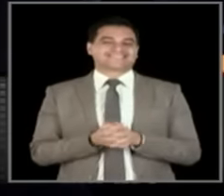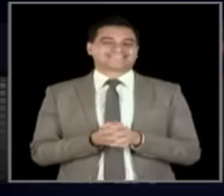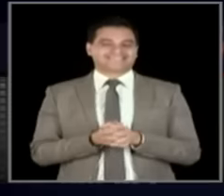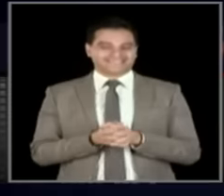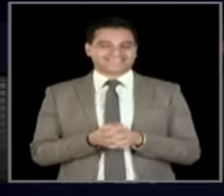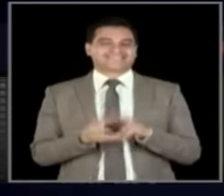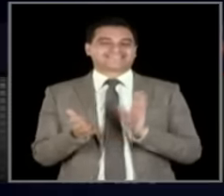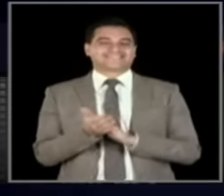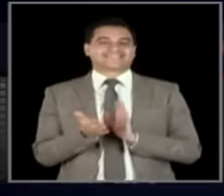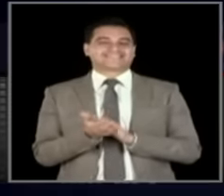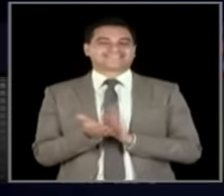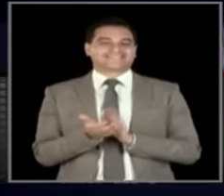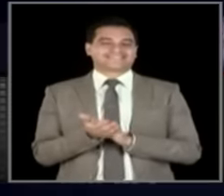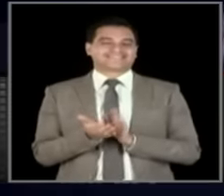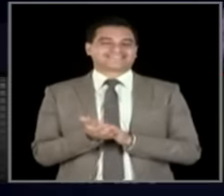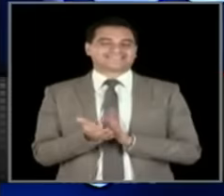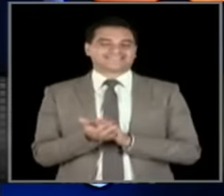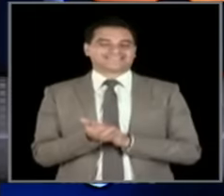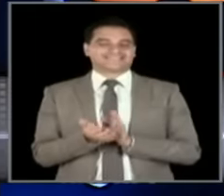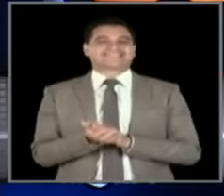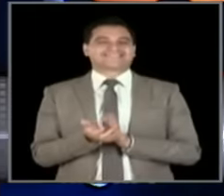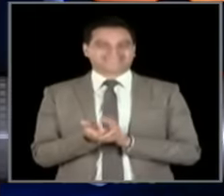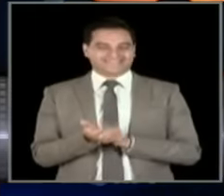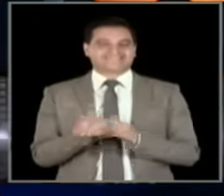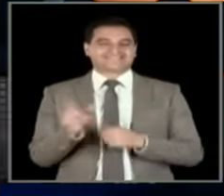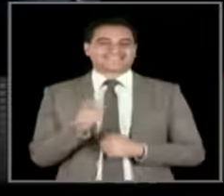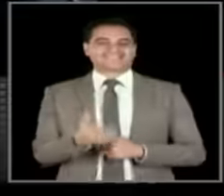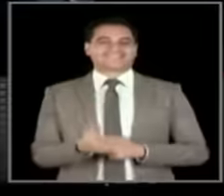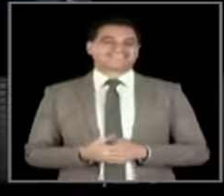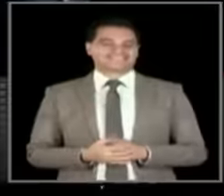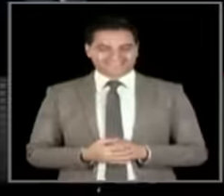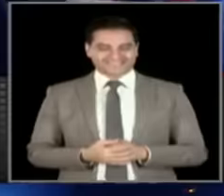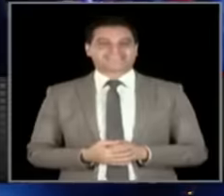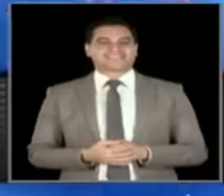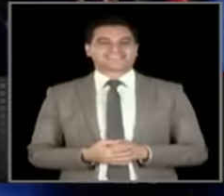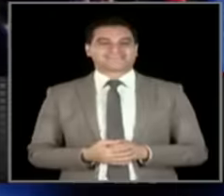في واشنطن العاصمة. إجابة صحيحة،